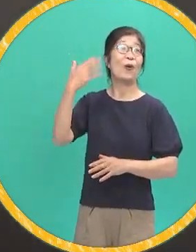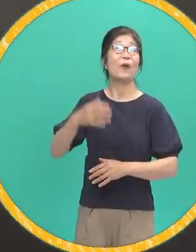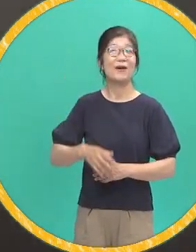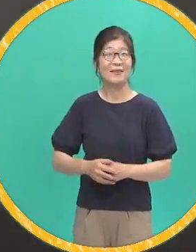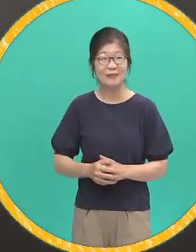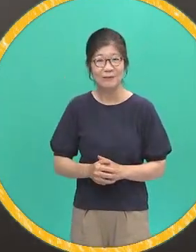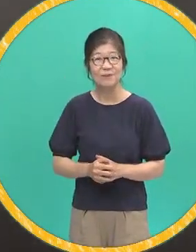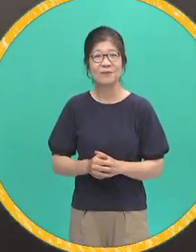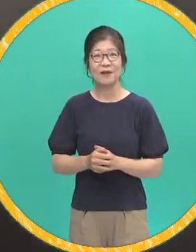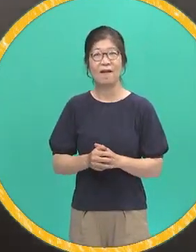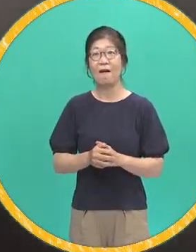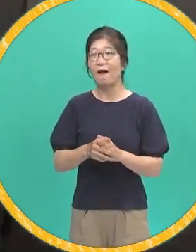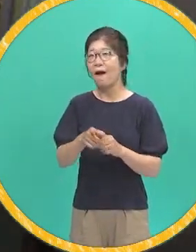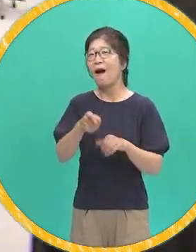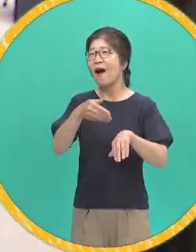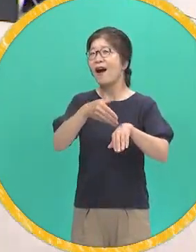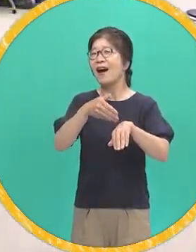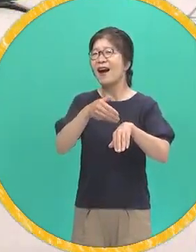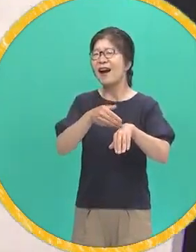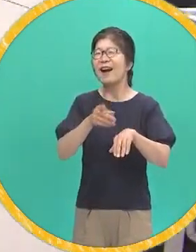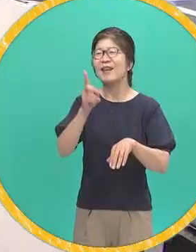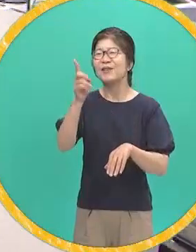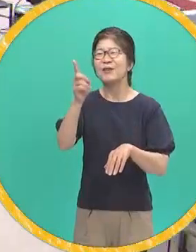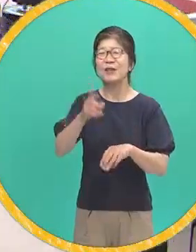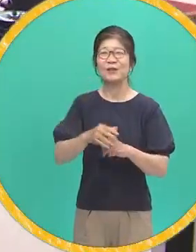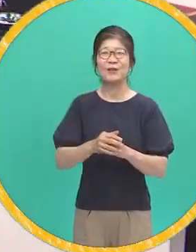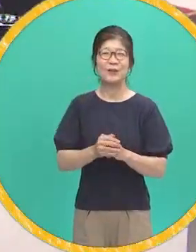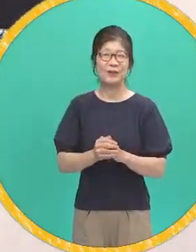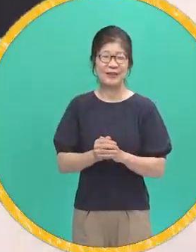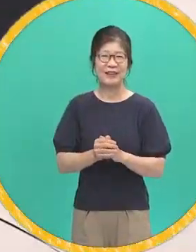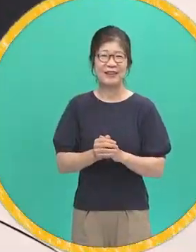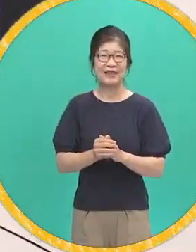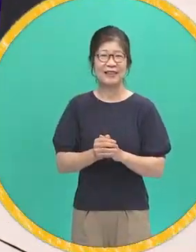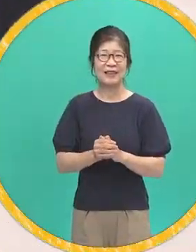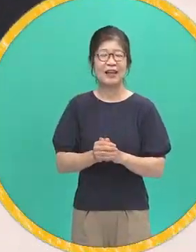すごいやってますやってますすごい